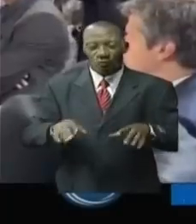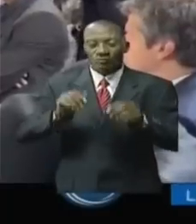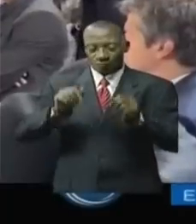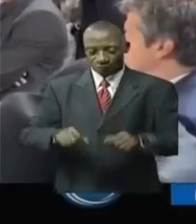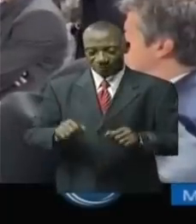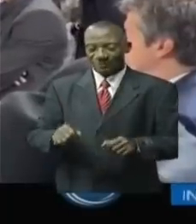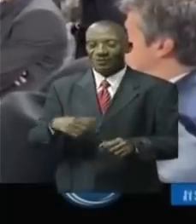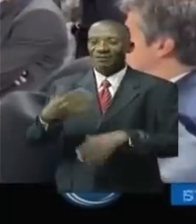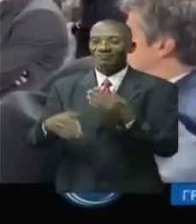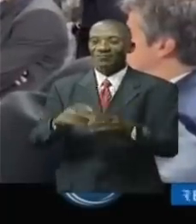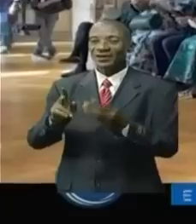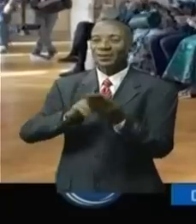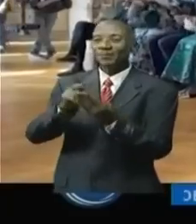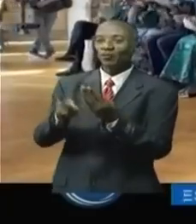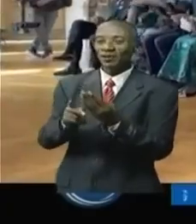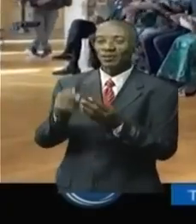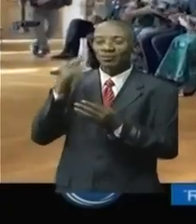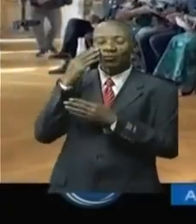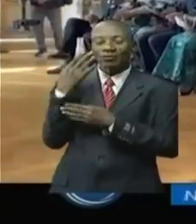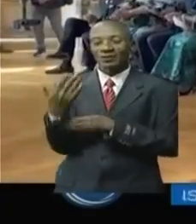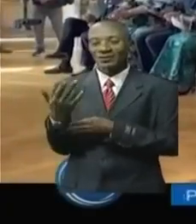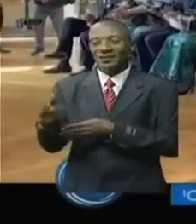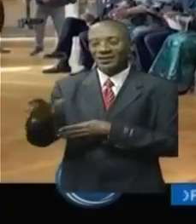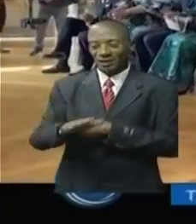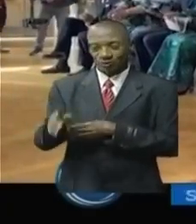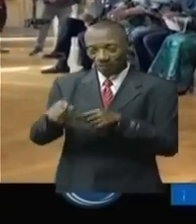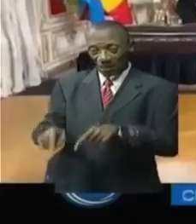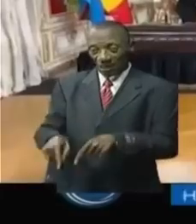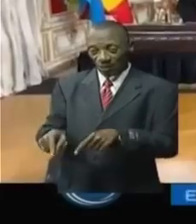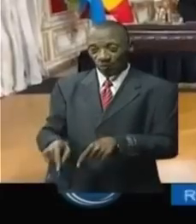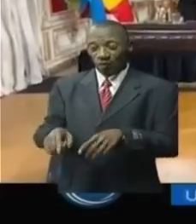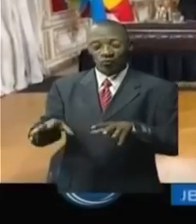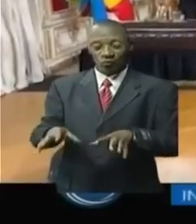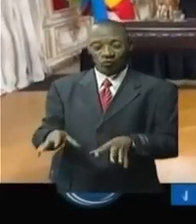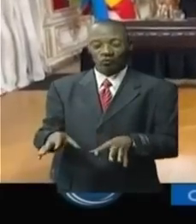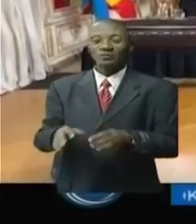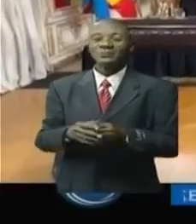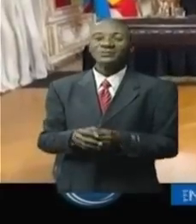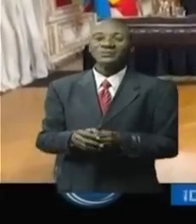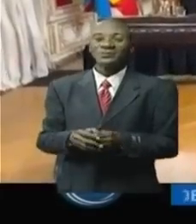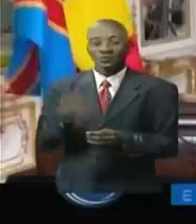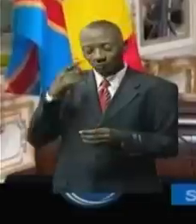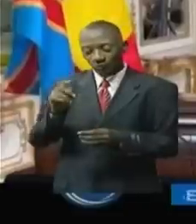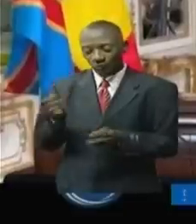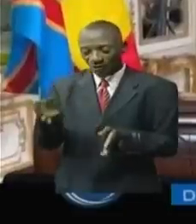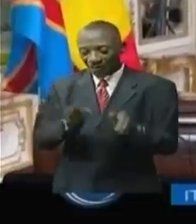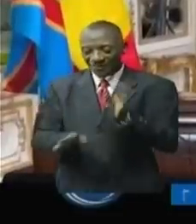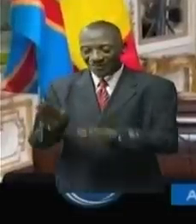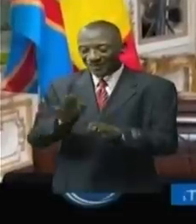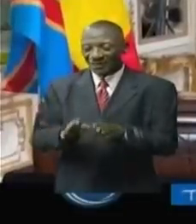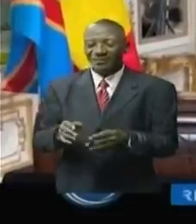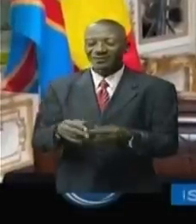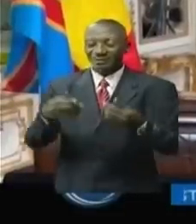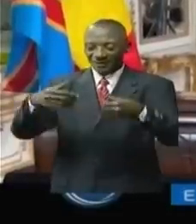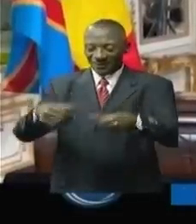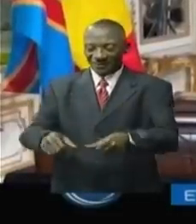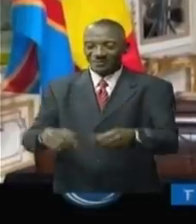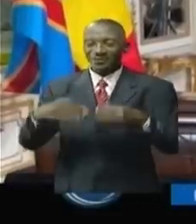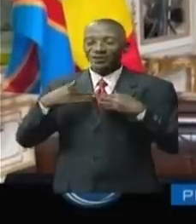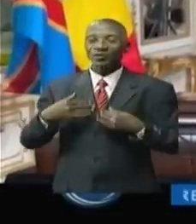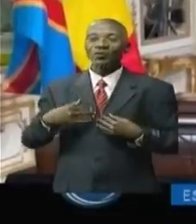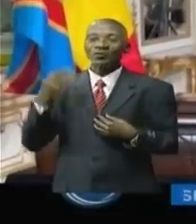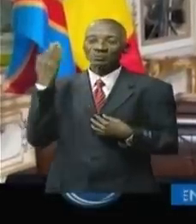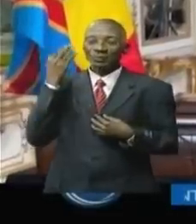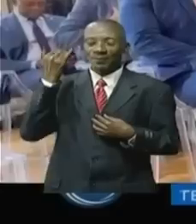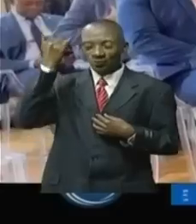pour honorer la mémoire de ses héros nationaux. Et pour Jean-Michel Samalou Kondé Kyenge, la date du 20 juin 2022